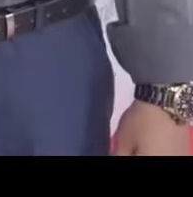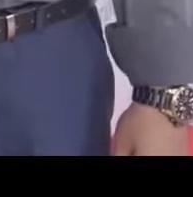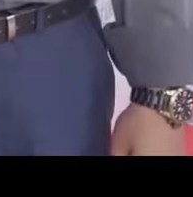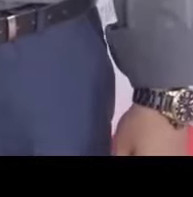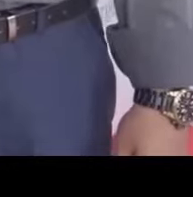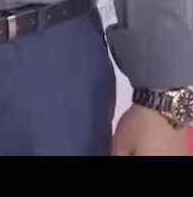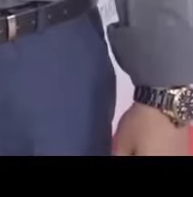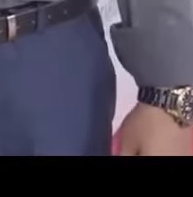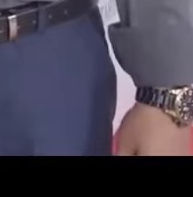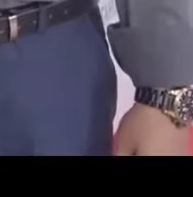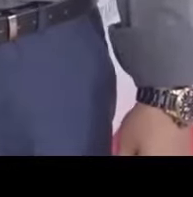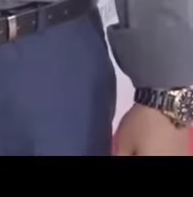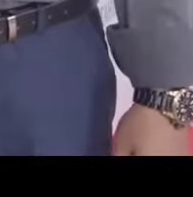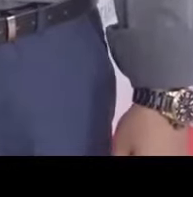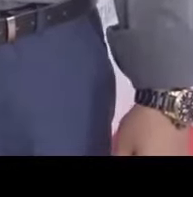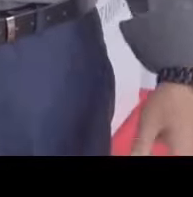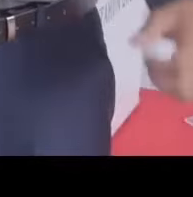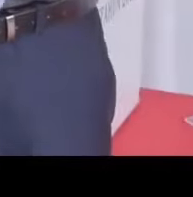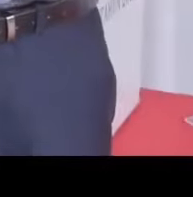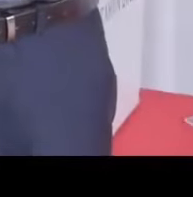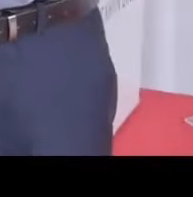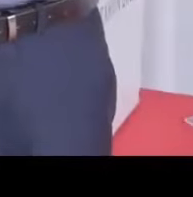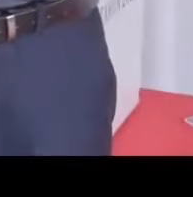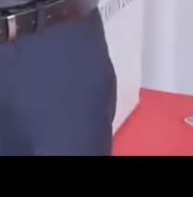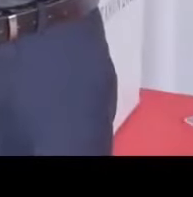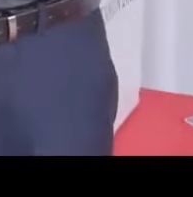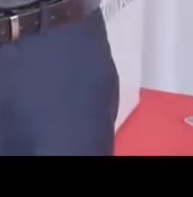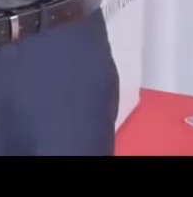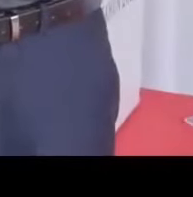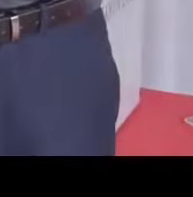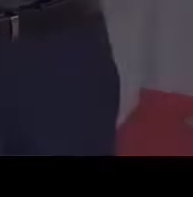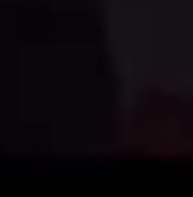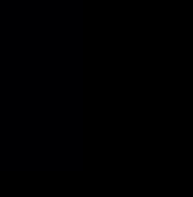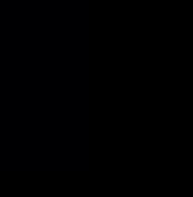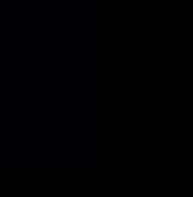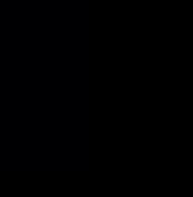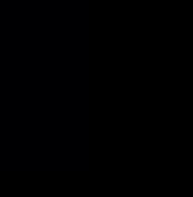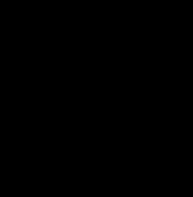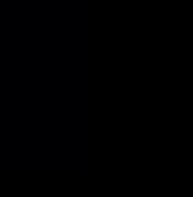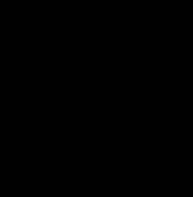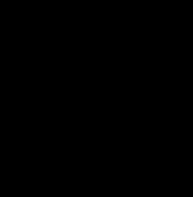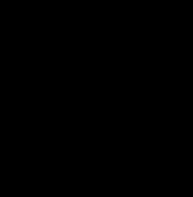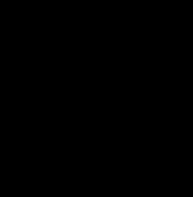semua bersuara untuk masa depan Jawa Barat yang lebih baik.